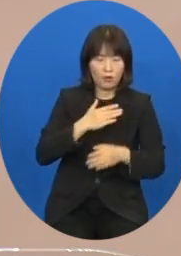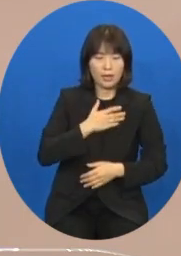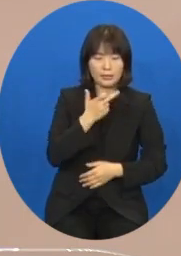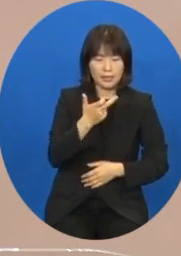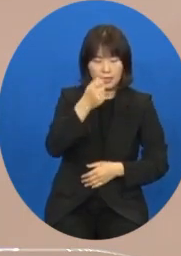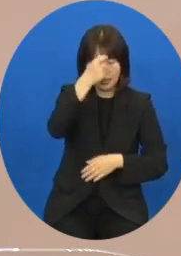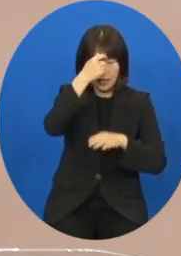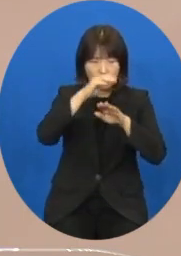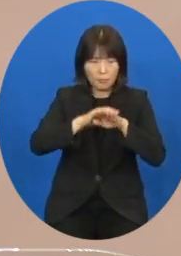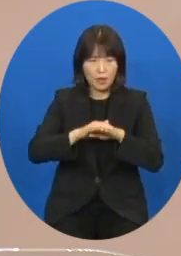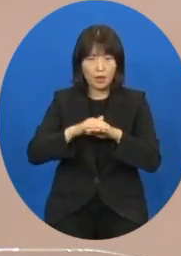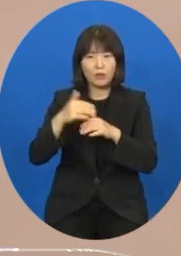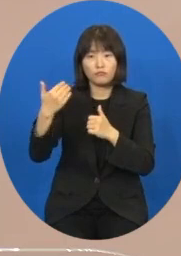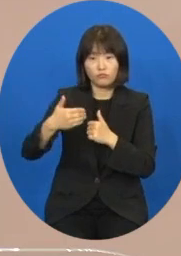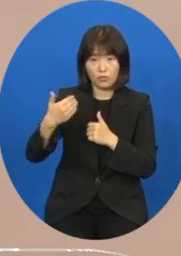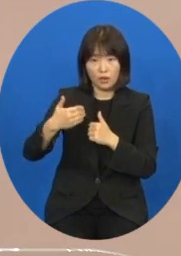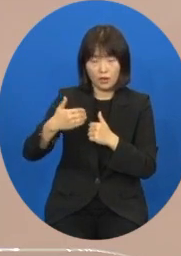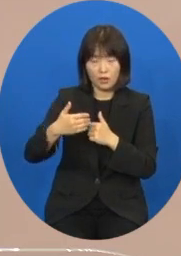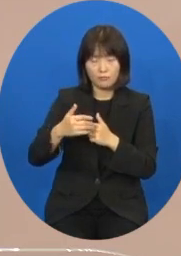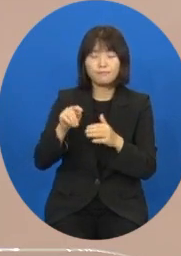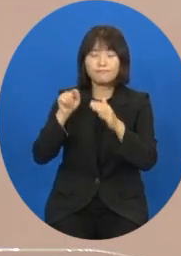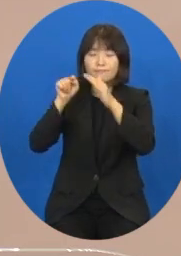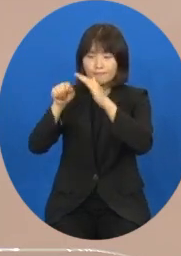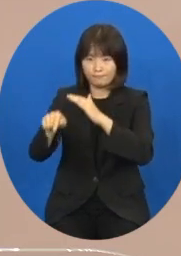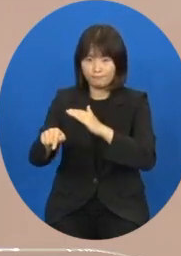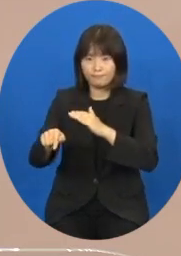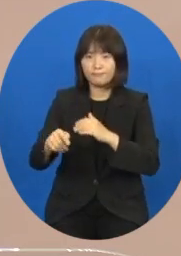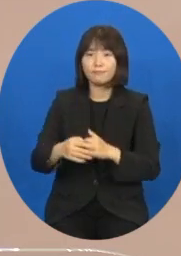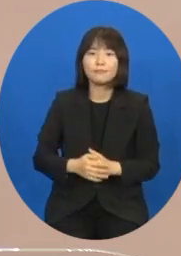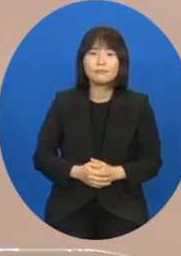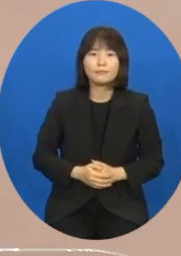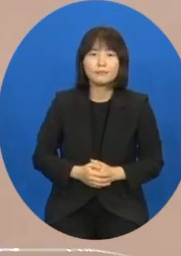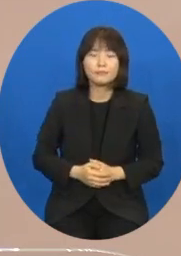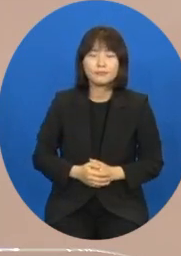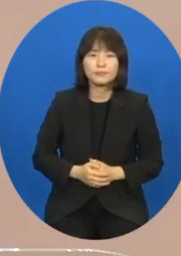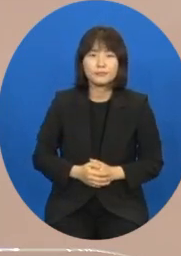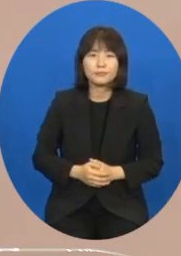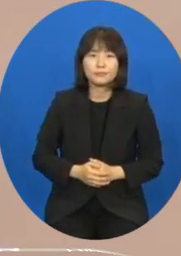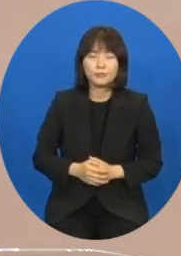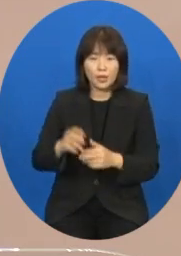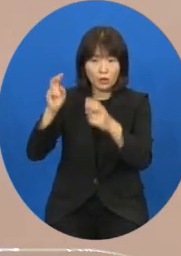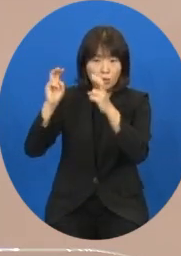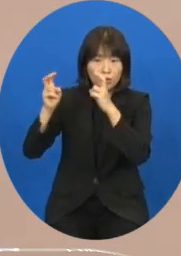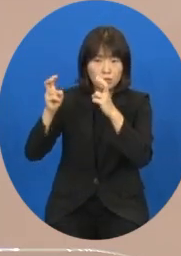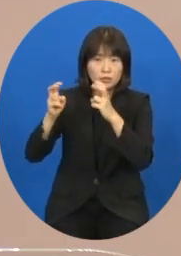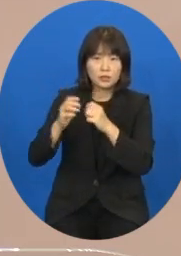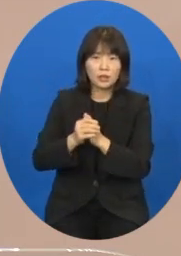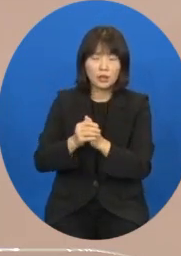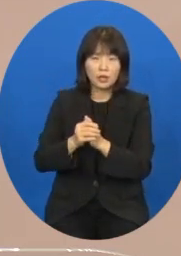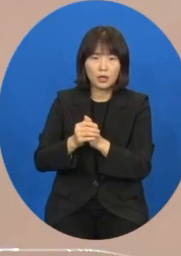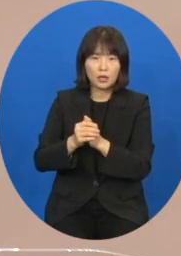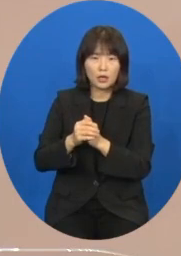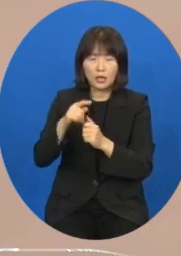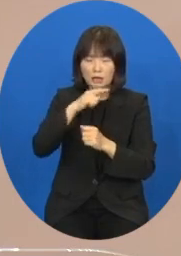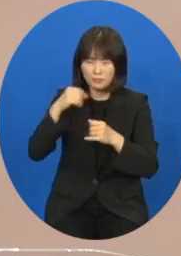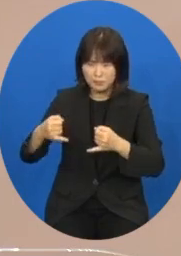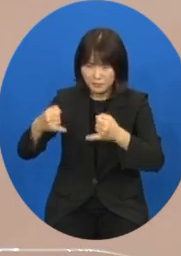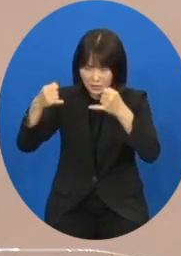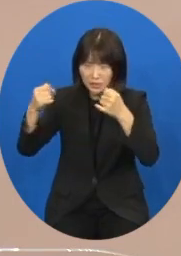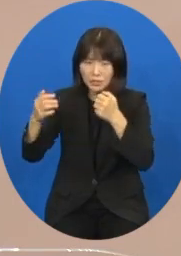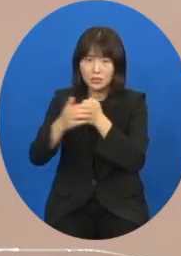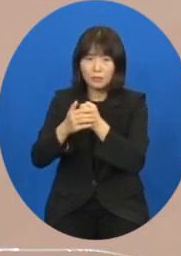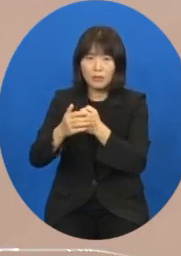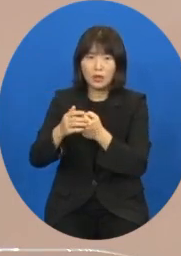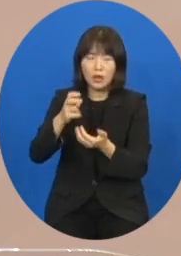드려달라고 요청을 해서 갔습니다. 근데 그 회사가 부도 위기에 몰리고